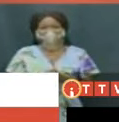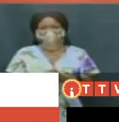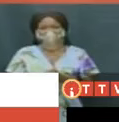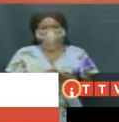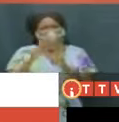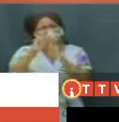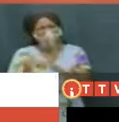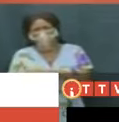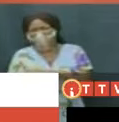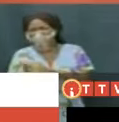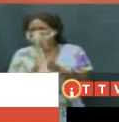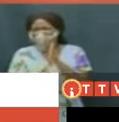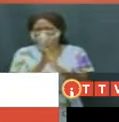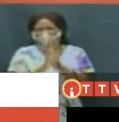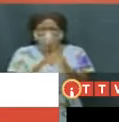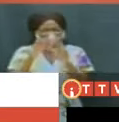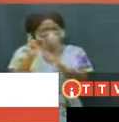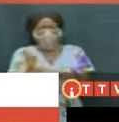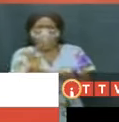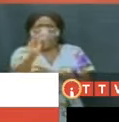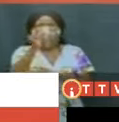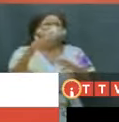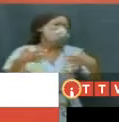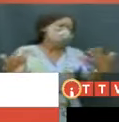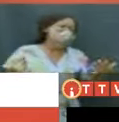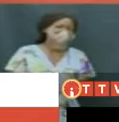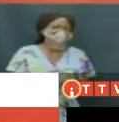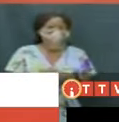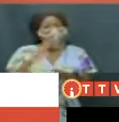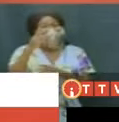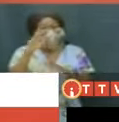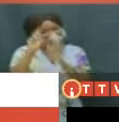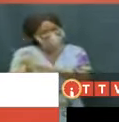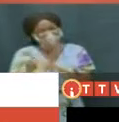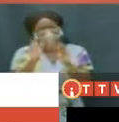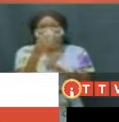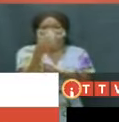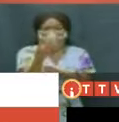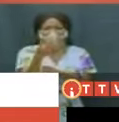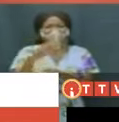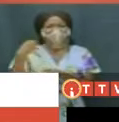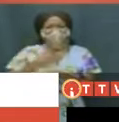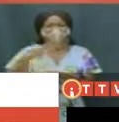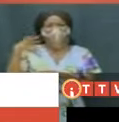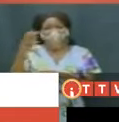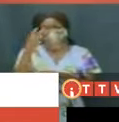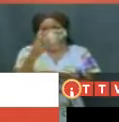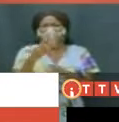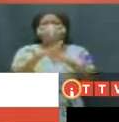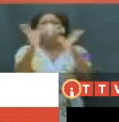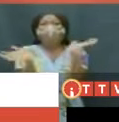ayi akamwalira anthu awiri ife ngati boma timaona kuti ndi gulu limene lolo anthu awiri amene wanakatha kupanga zinthu za phindu kutukula dziko